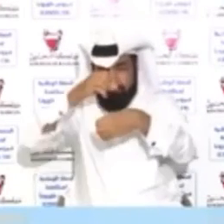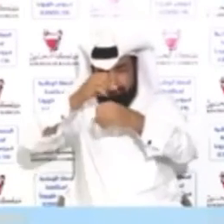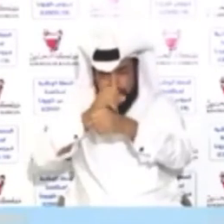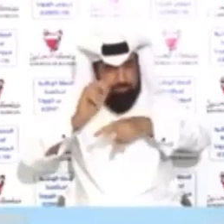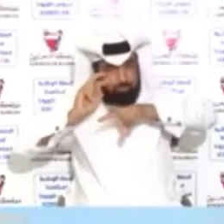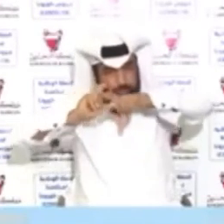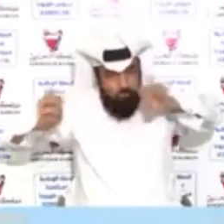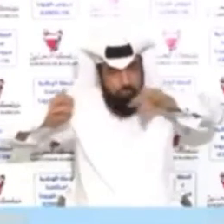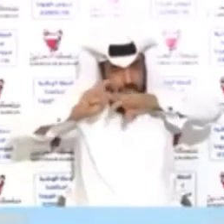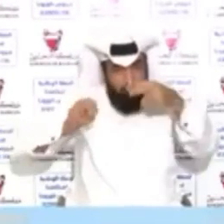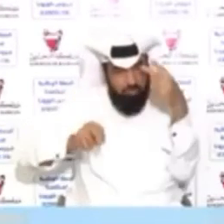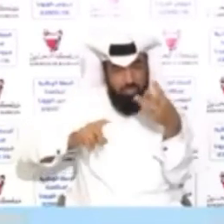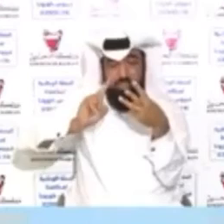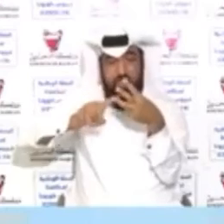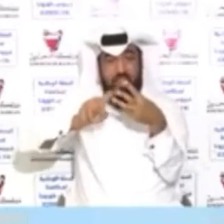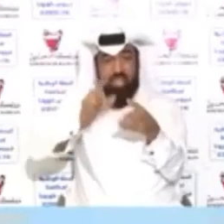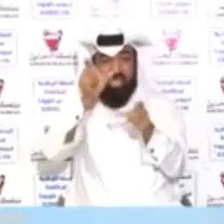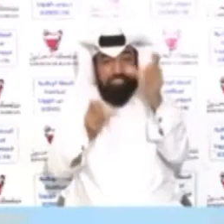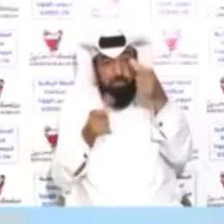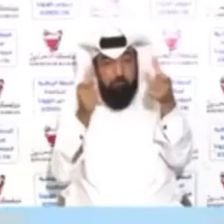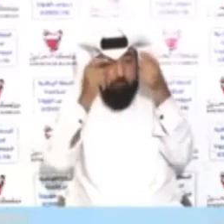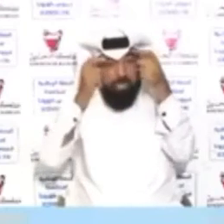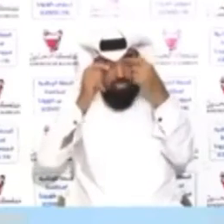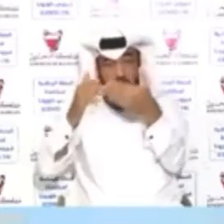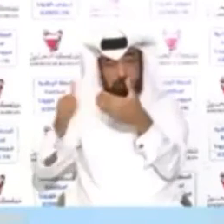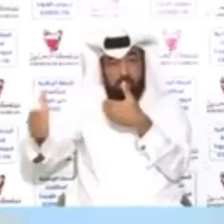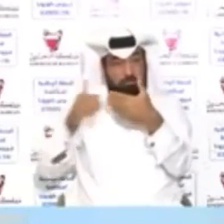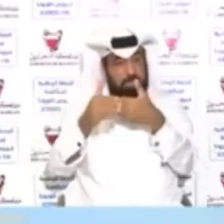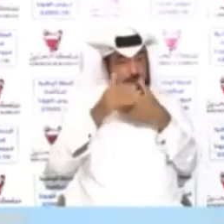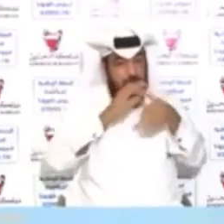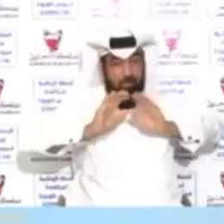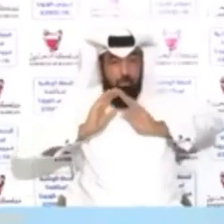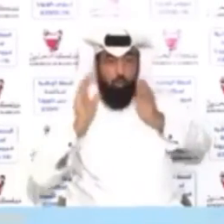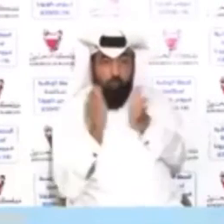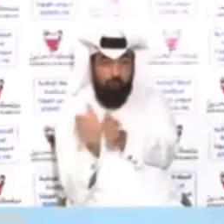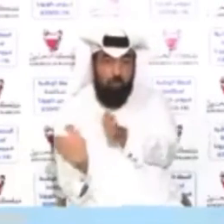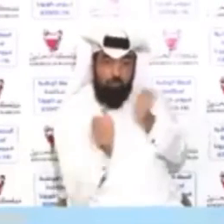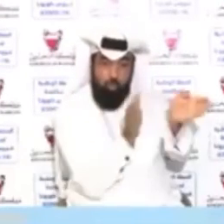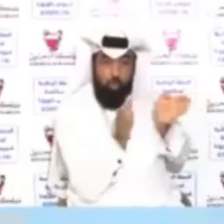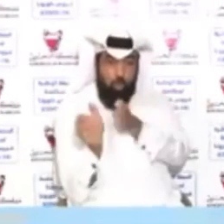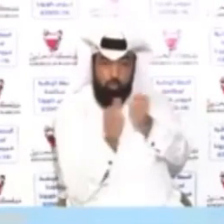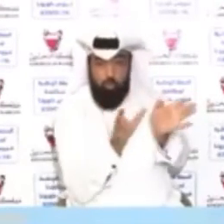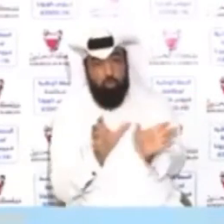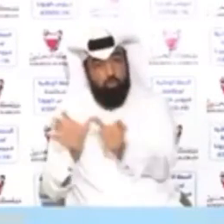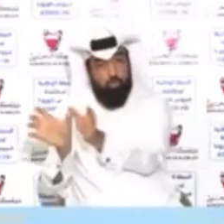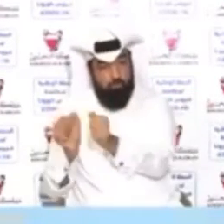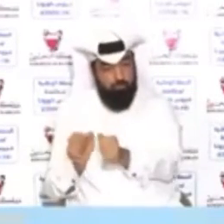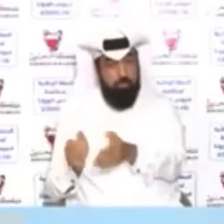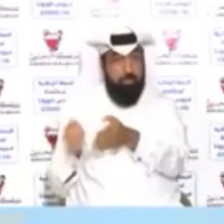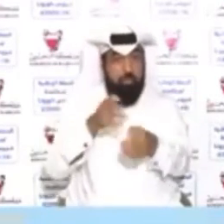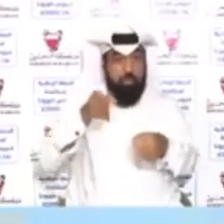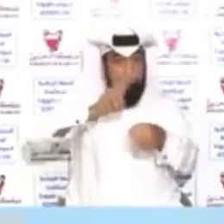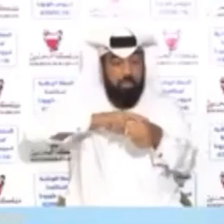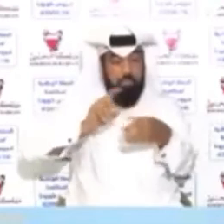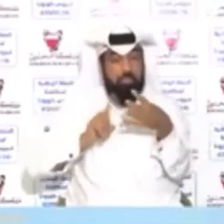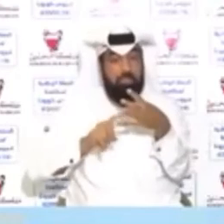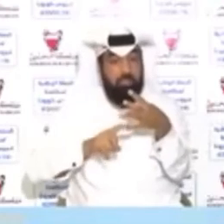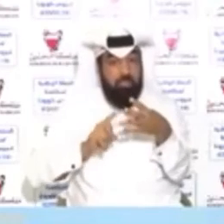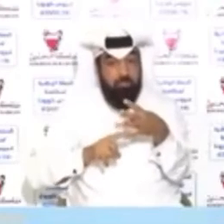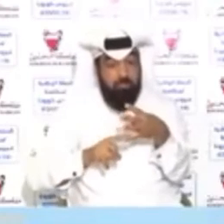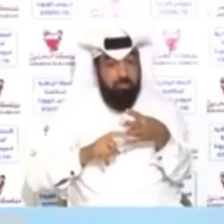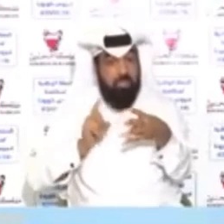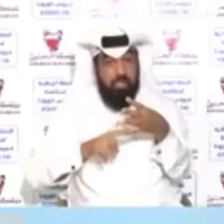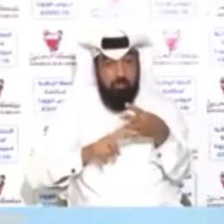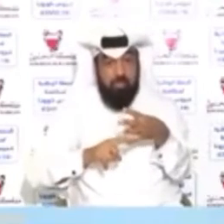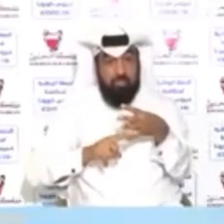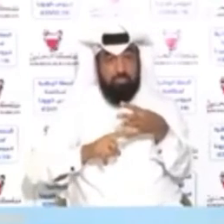المراحل الأولية، عزل المصابين، متابعة المخالطين، وتوفير البروتوكولات العلاجية والقيام بتجديدها مع ما يستجد